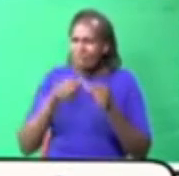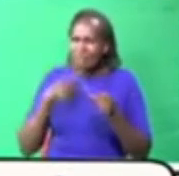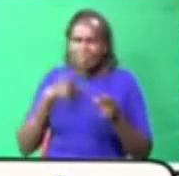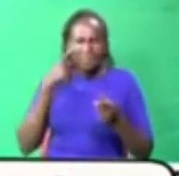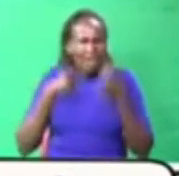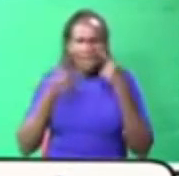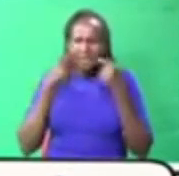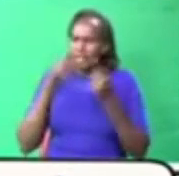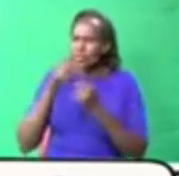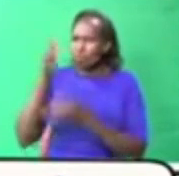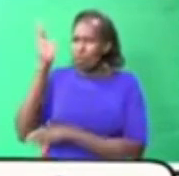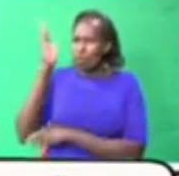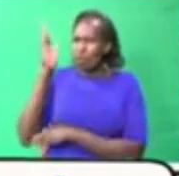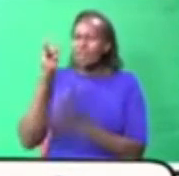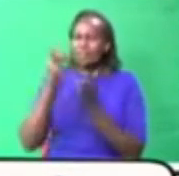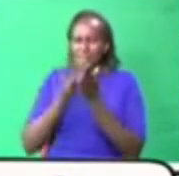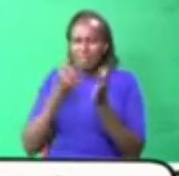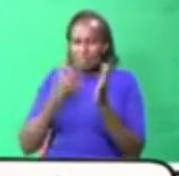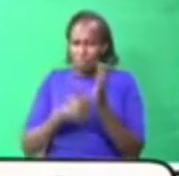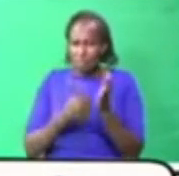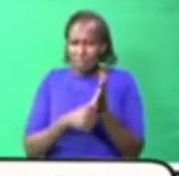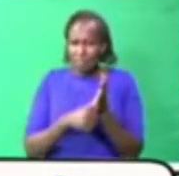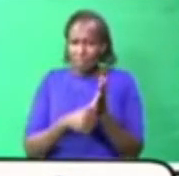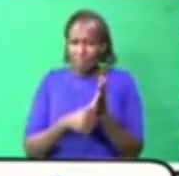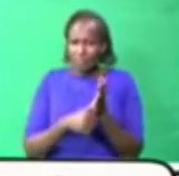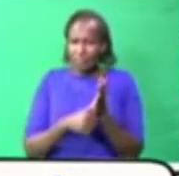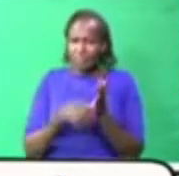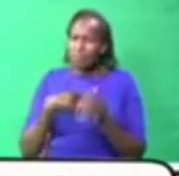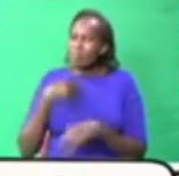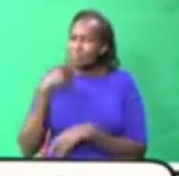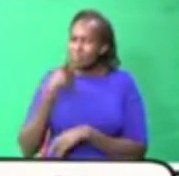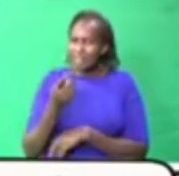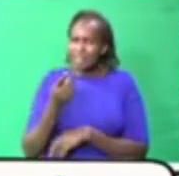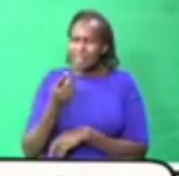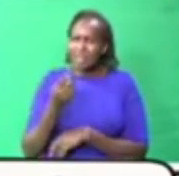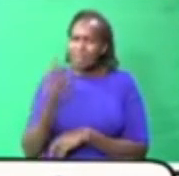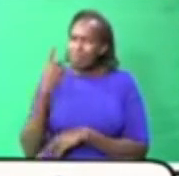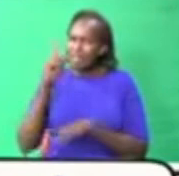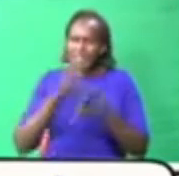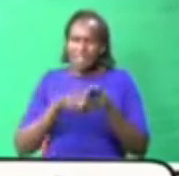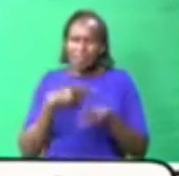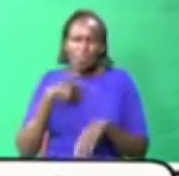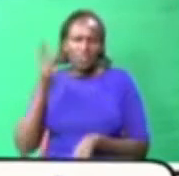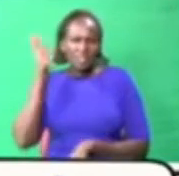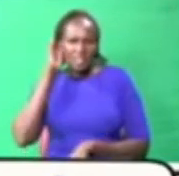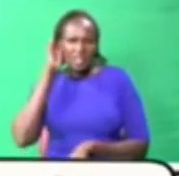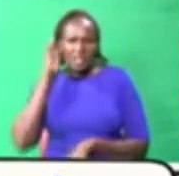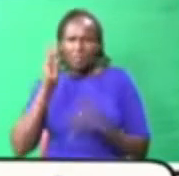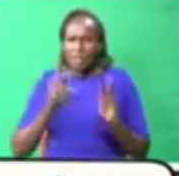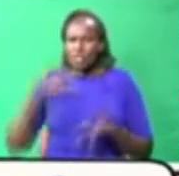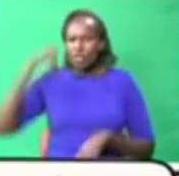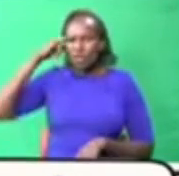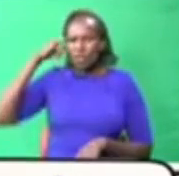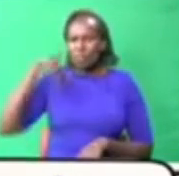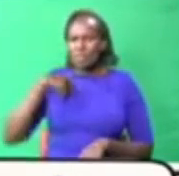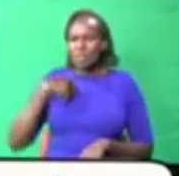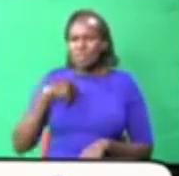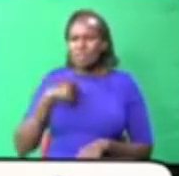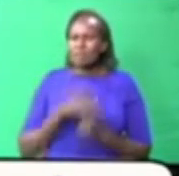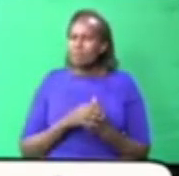God in that situation. Na nikuambia vile Mungu, that was the first time kusikia mtu ananipigia simu ananiambia Mungu alinenea